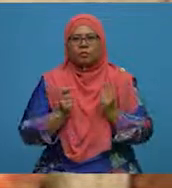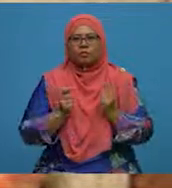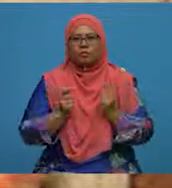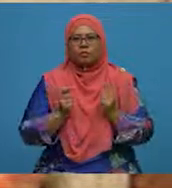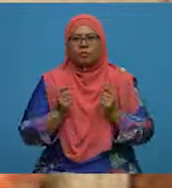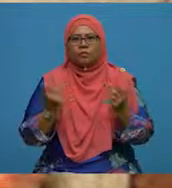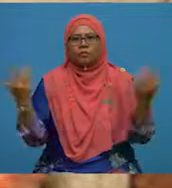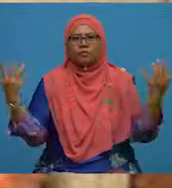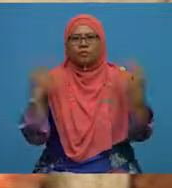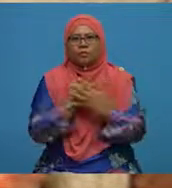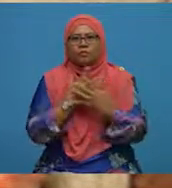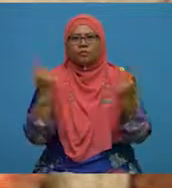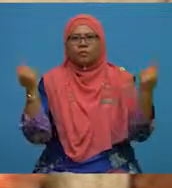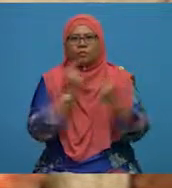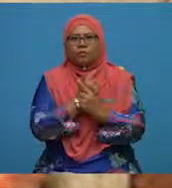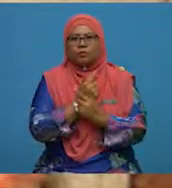Perancis.